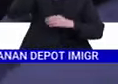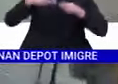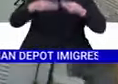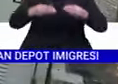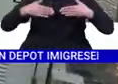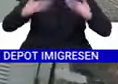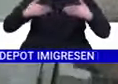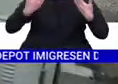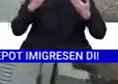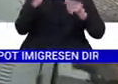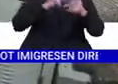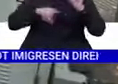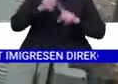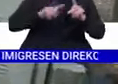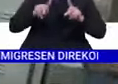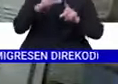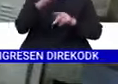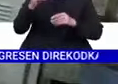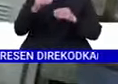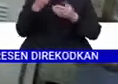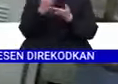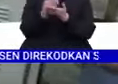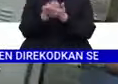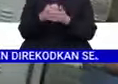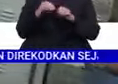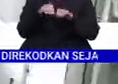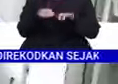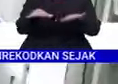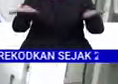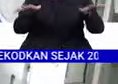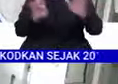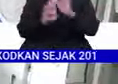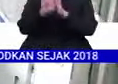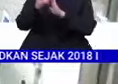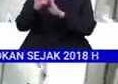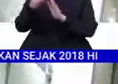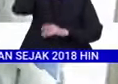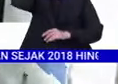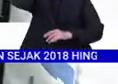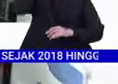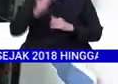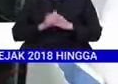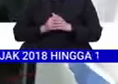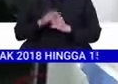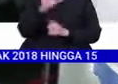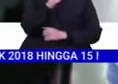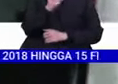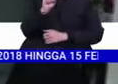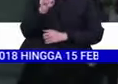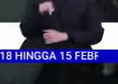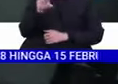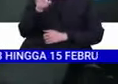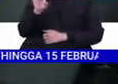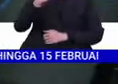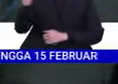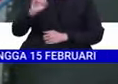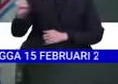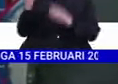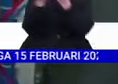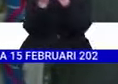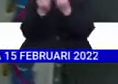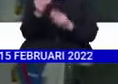pengguna dan perkembangan ekonomi di klantan ia bagi mencapai sasaran 9649 peratus